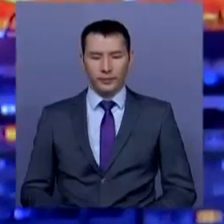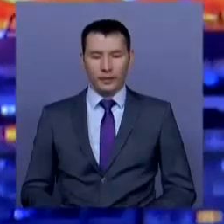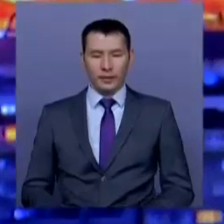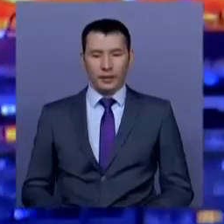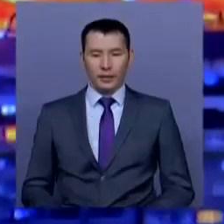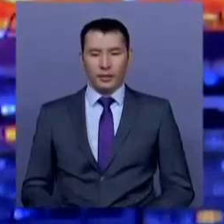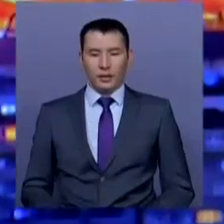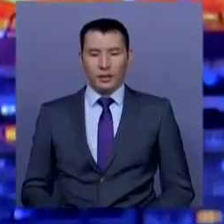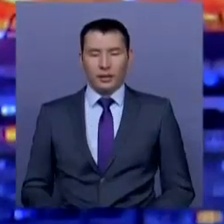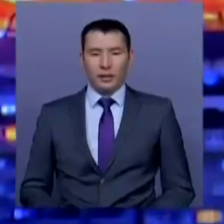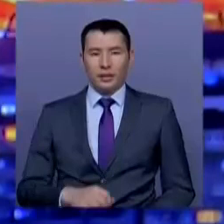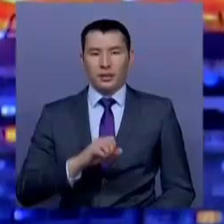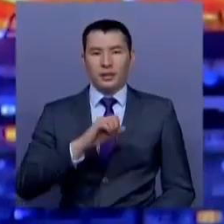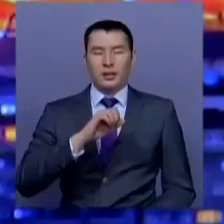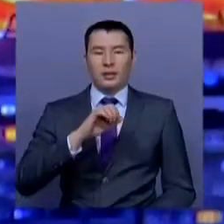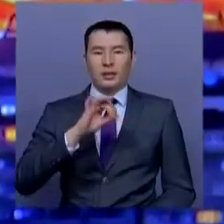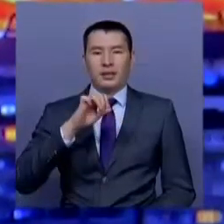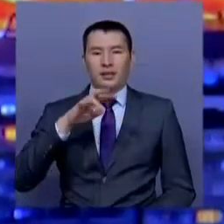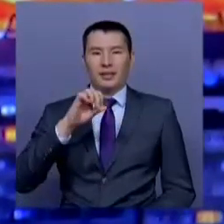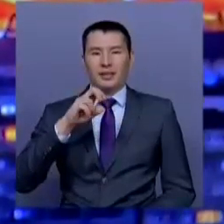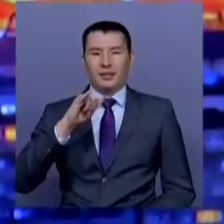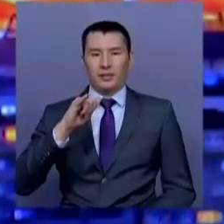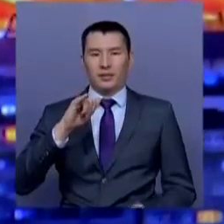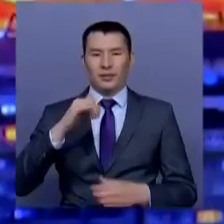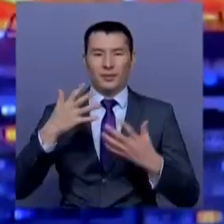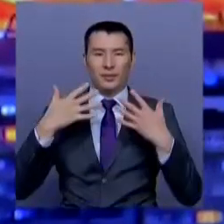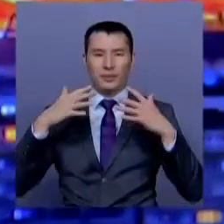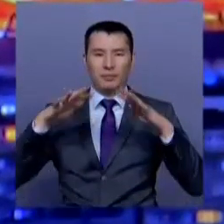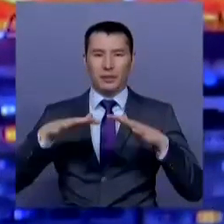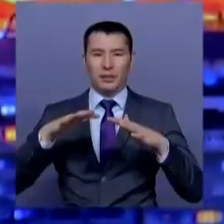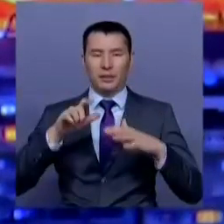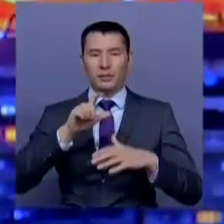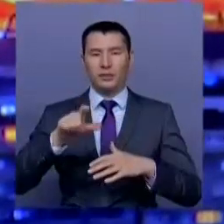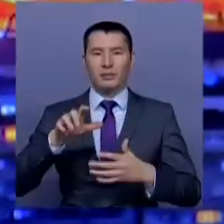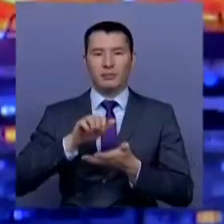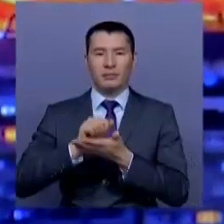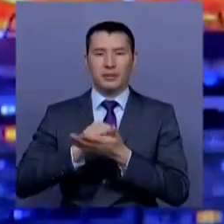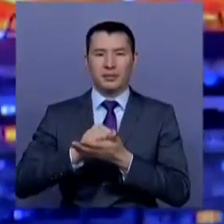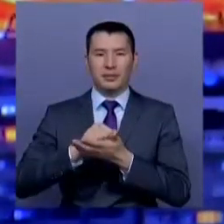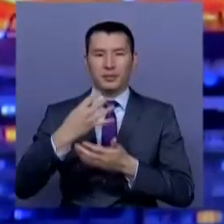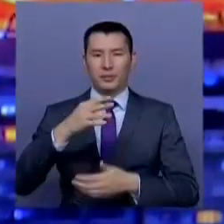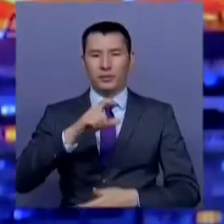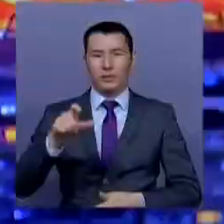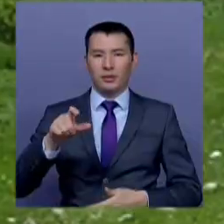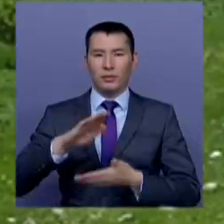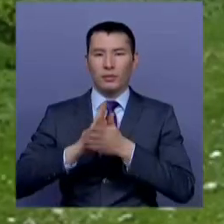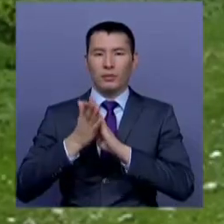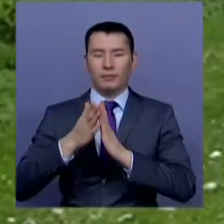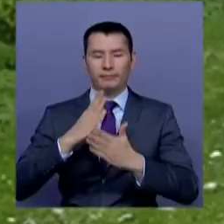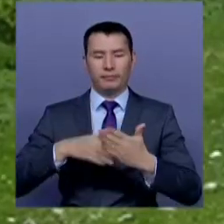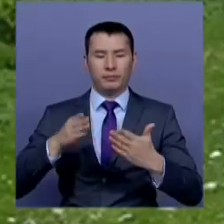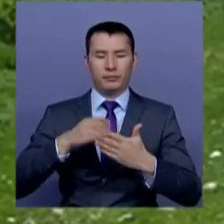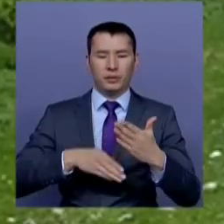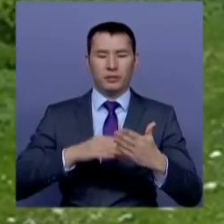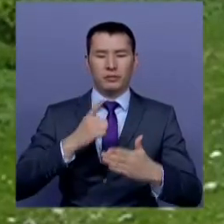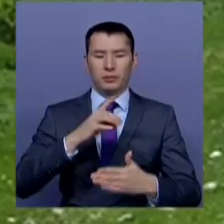В Іле-Алатауском национальном парке разорвали договоры 40 предпринимателями из-за нарушения правил природопользования. Ранее сообщалось, что 200